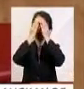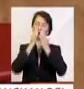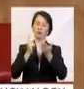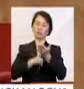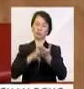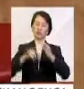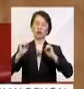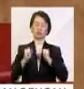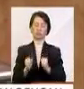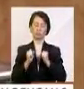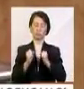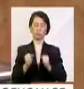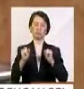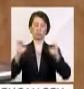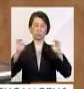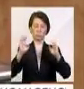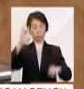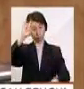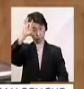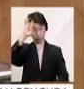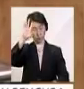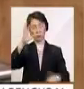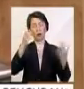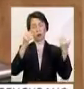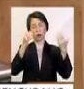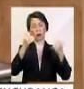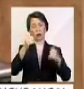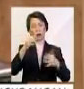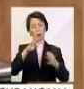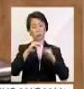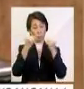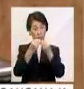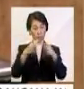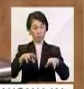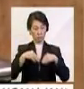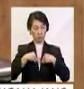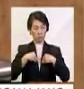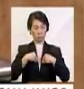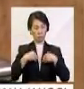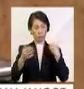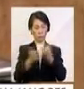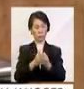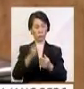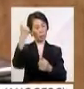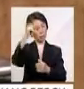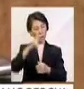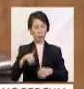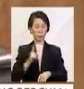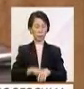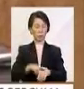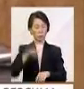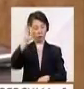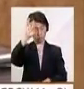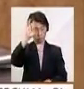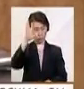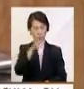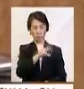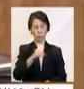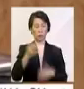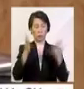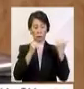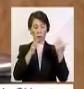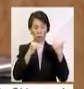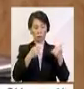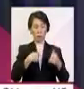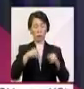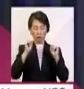selesai. InsyaAllah mudah-mudahan diterima oleh masyarakat Namrohan sampai bila-bila. InsyaAllah dan mudah-mudahan